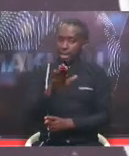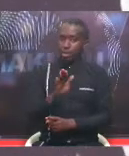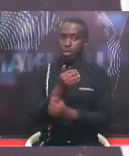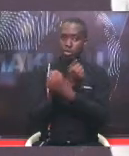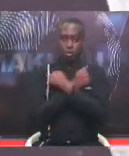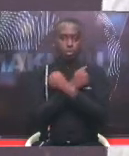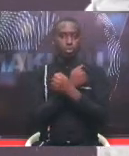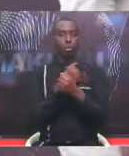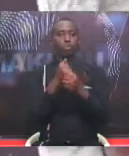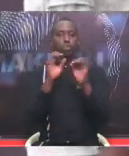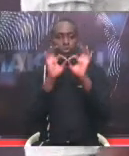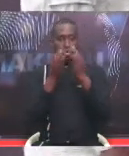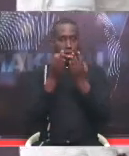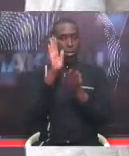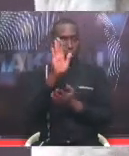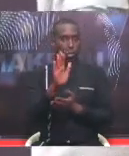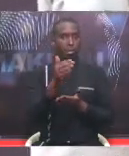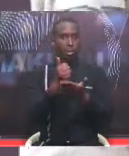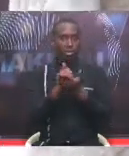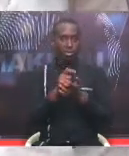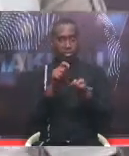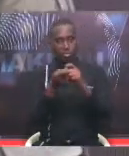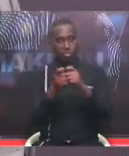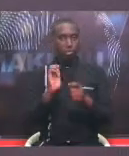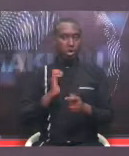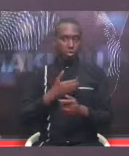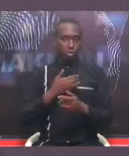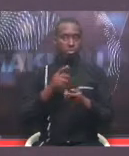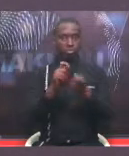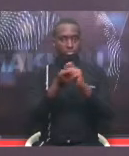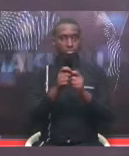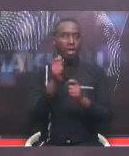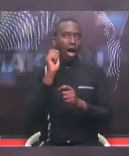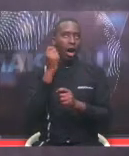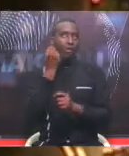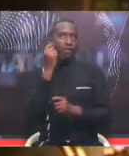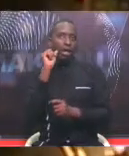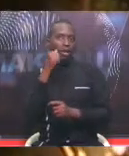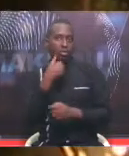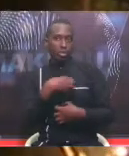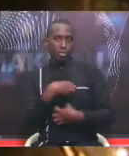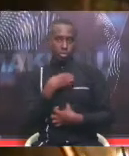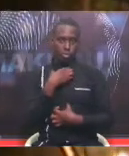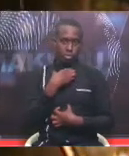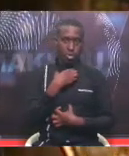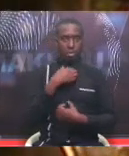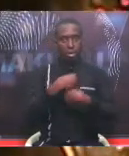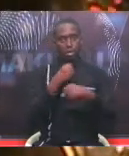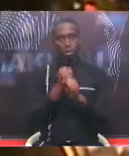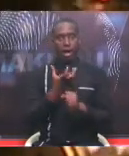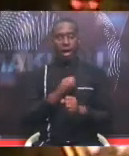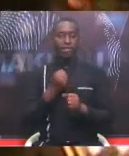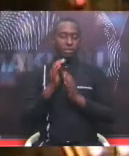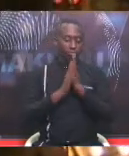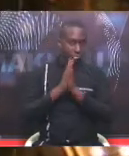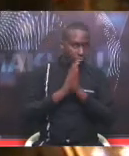urukundo n'umuryango we rero biradufasha mu kugorora kwacu turamugorora noneho yakumva yuko ejo yasuwe bigatuma agira morale yo kuvuga